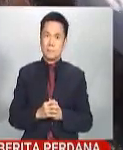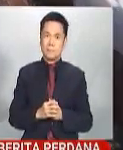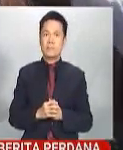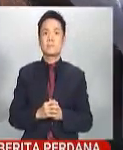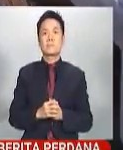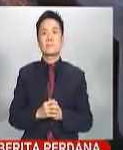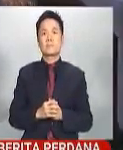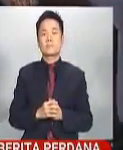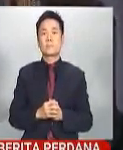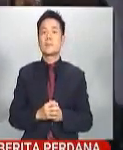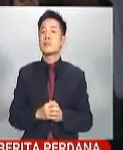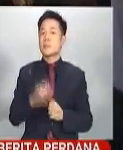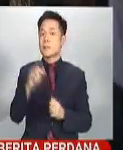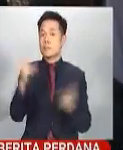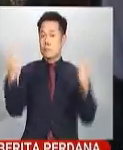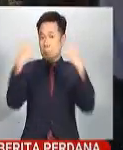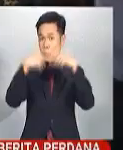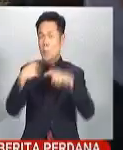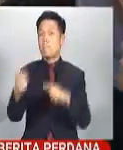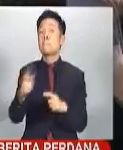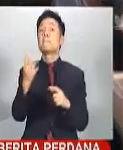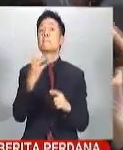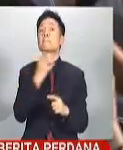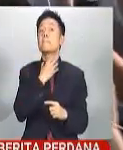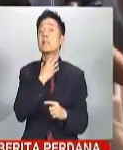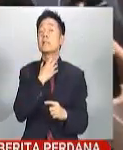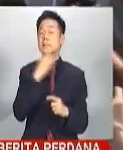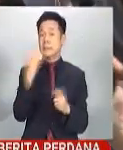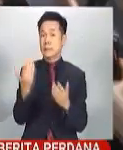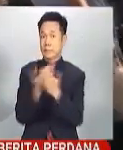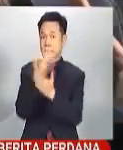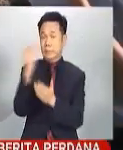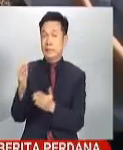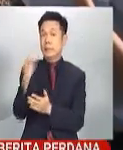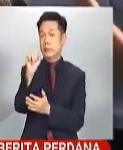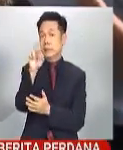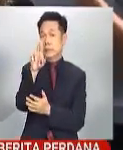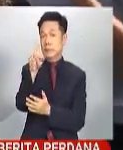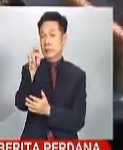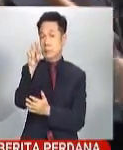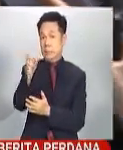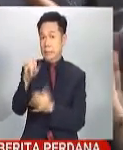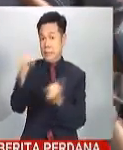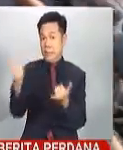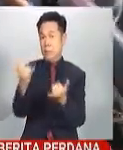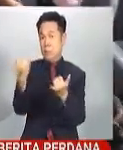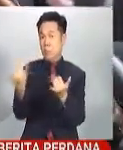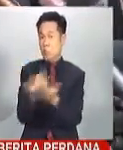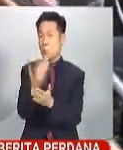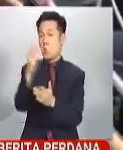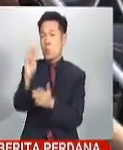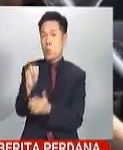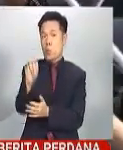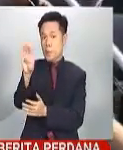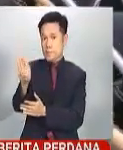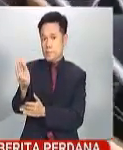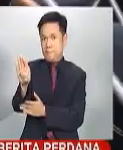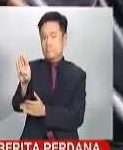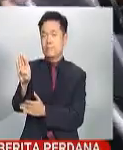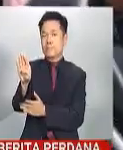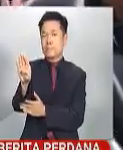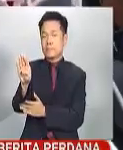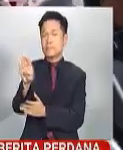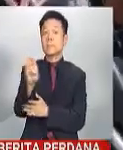Sementara itu, UMNO Perak pula mencadangkan Datuk Saarani yang juga ADUN Kota Tampan sebagai calon Menteri Besar yang baharu. Datuk Seri